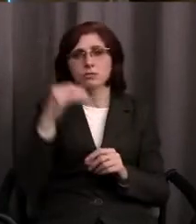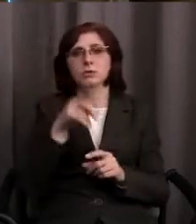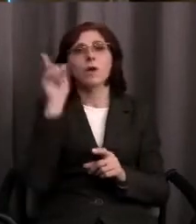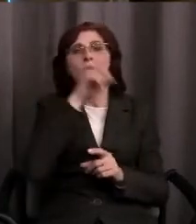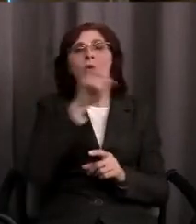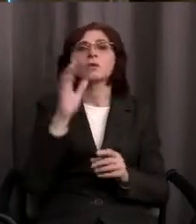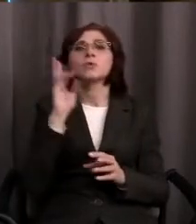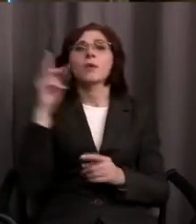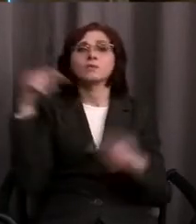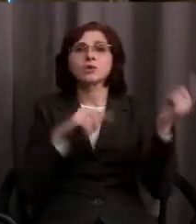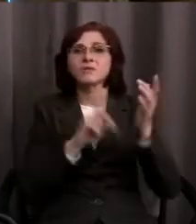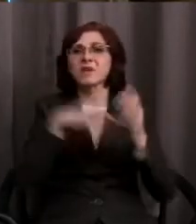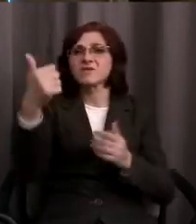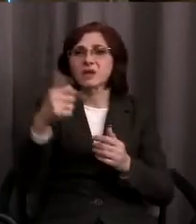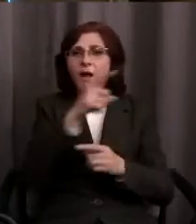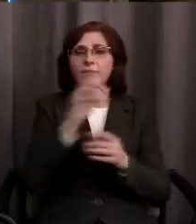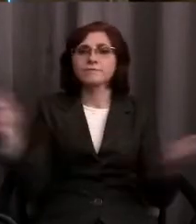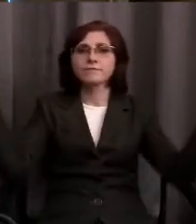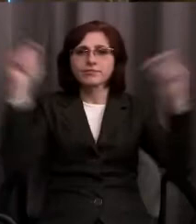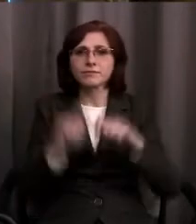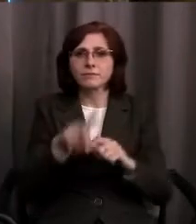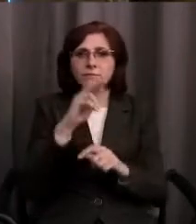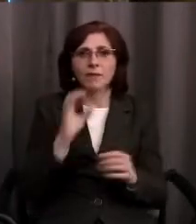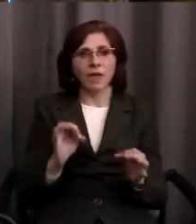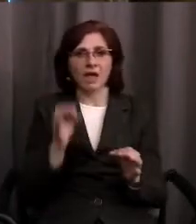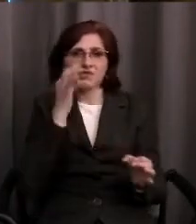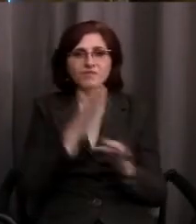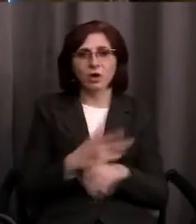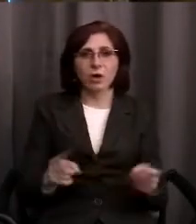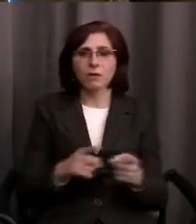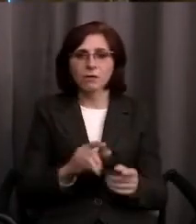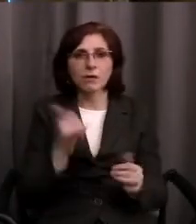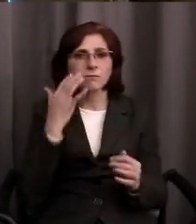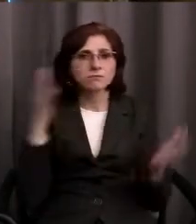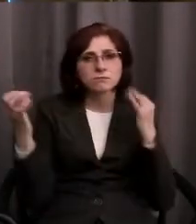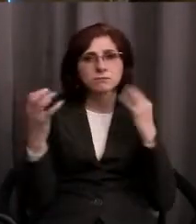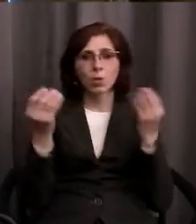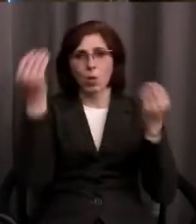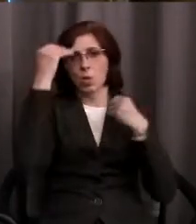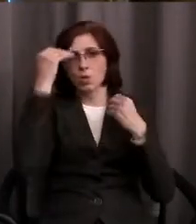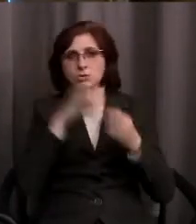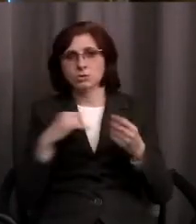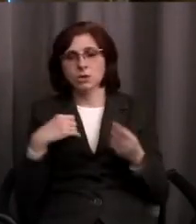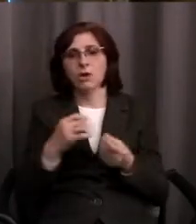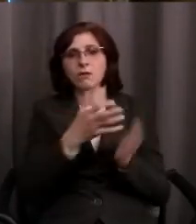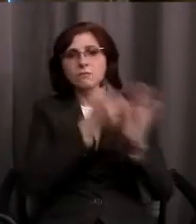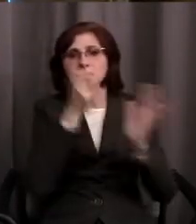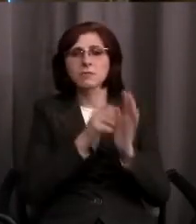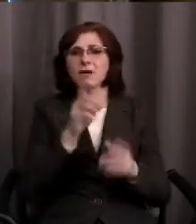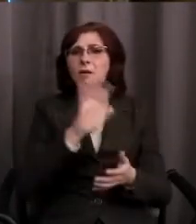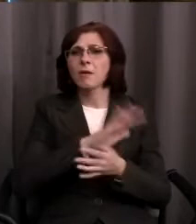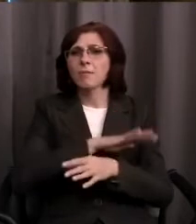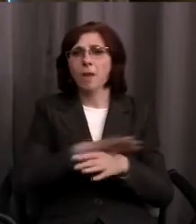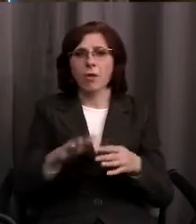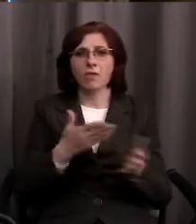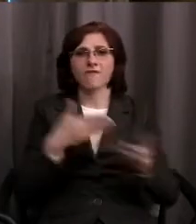Osoby, które przyjeżdżają po raz pierwszy na taki zjazd, które świeżo założyły organizację, uczą się od nas. Następuje pewna wymiana